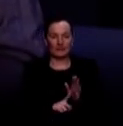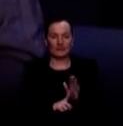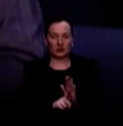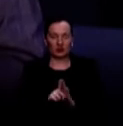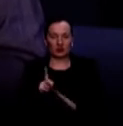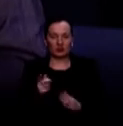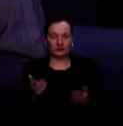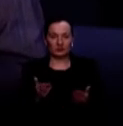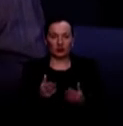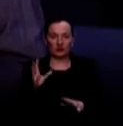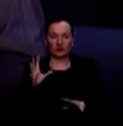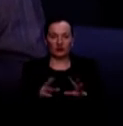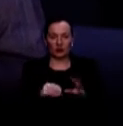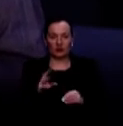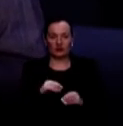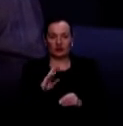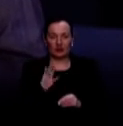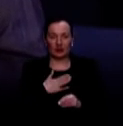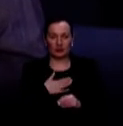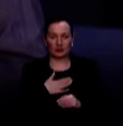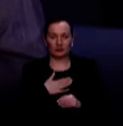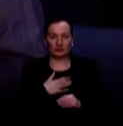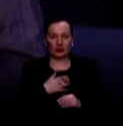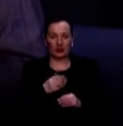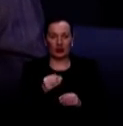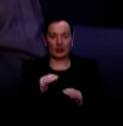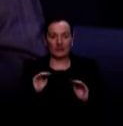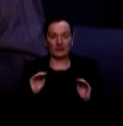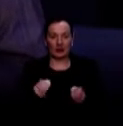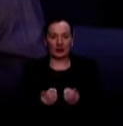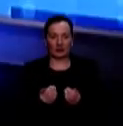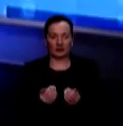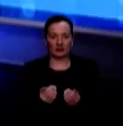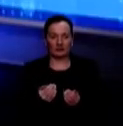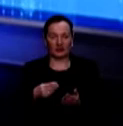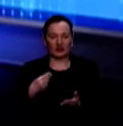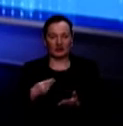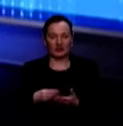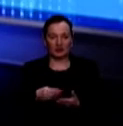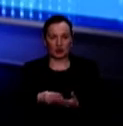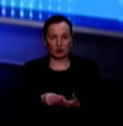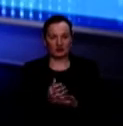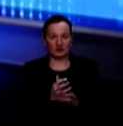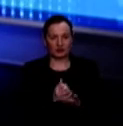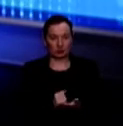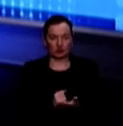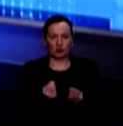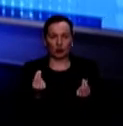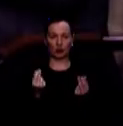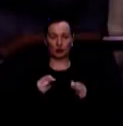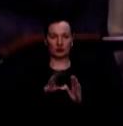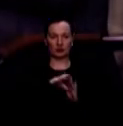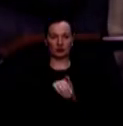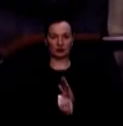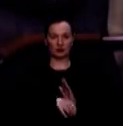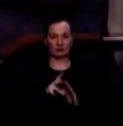враховуючи наш маленький, насправді дуже невеликий фінансовий ресурс, який ми маємо. Насправді кошти, які закладені на стратегію, вони